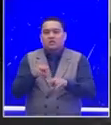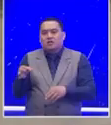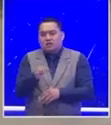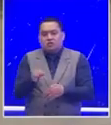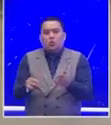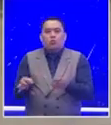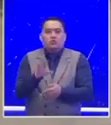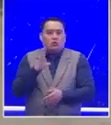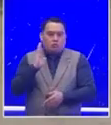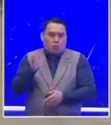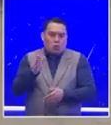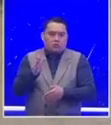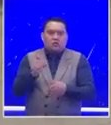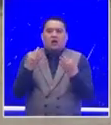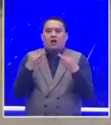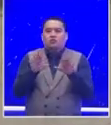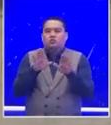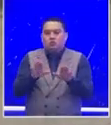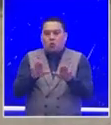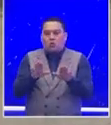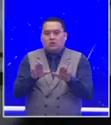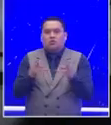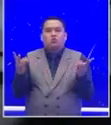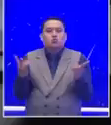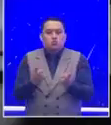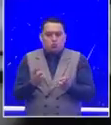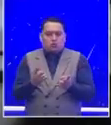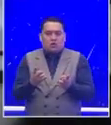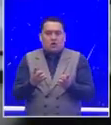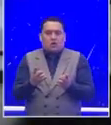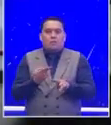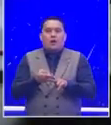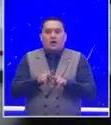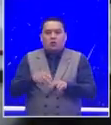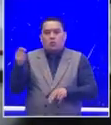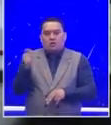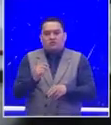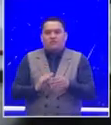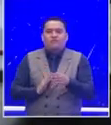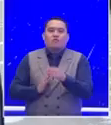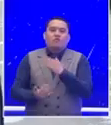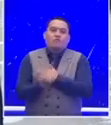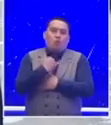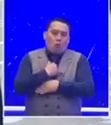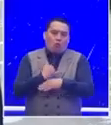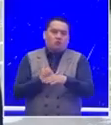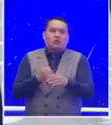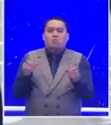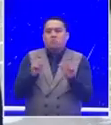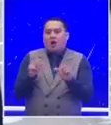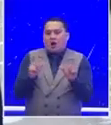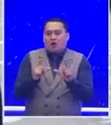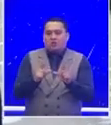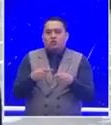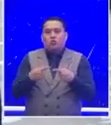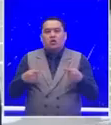Алматинской области, будет разрешаться только при острой необходимости. Поэтому приезжать в гости на прогулку или в магазины